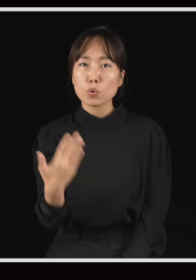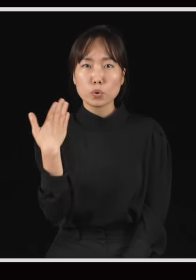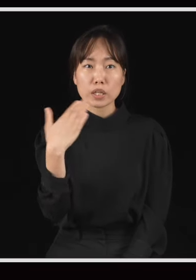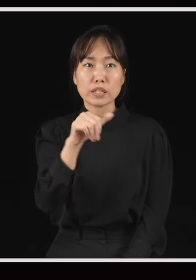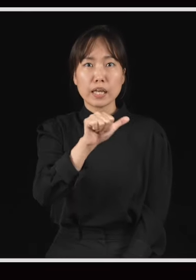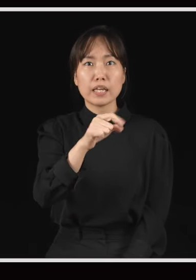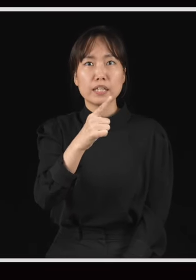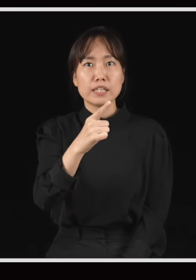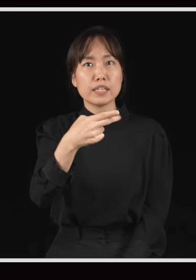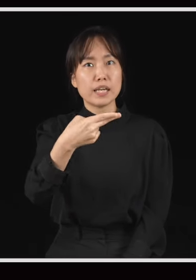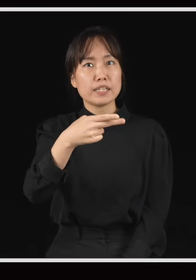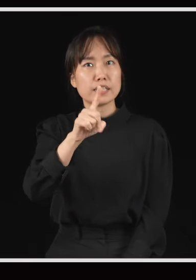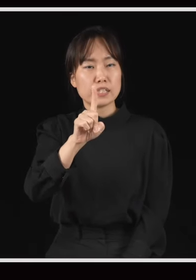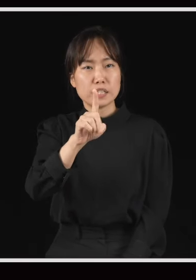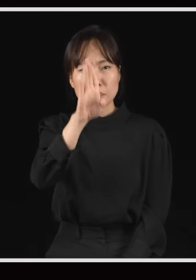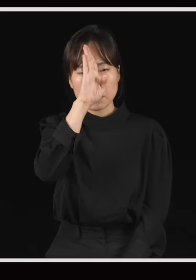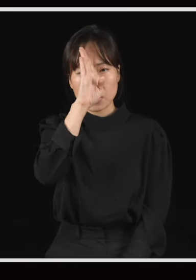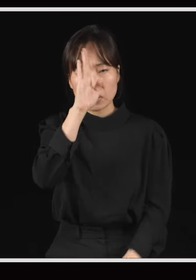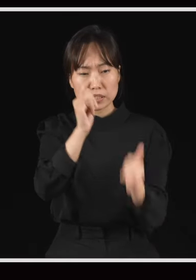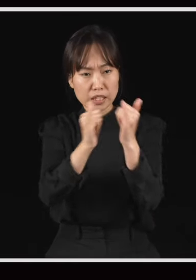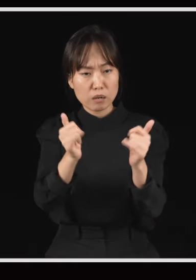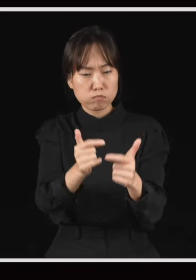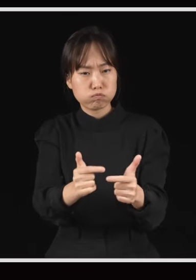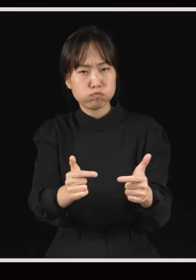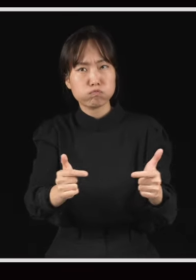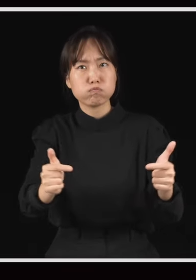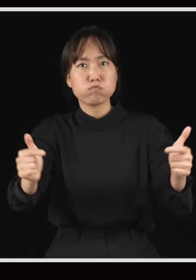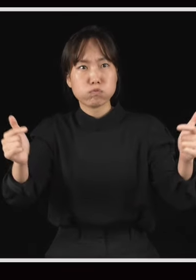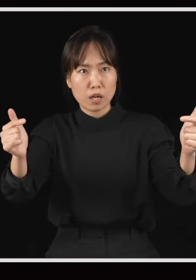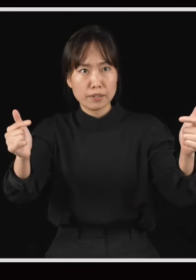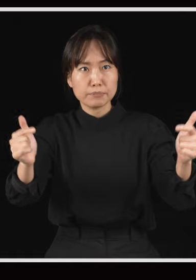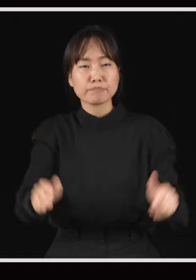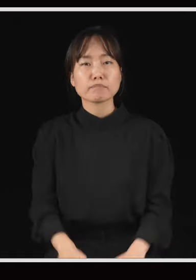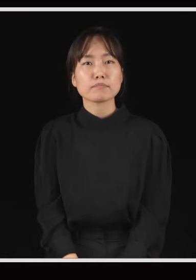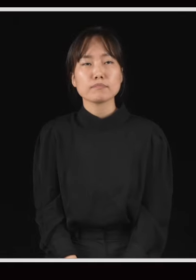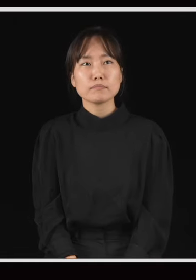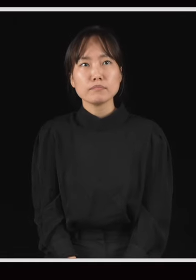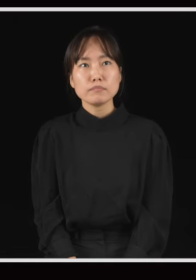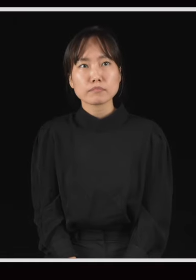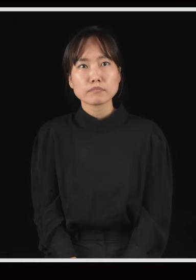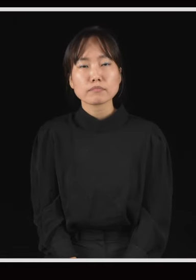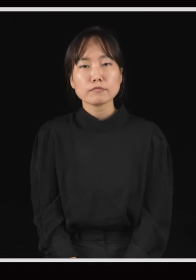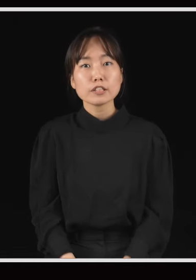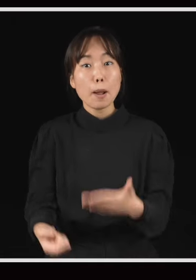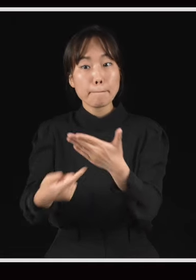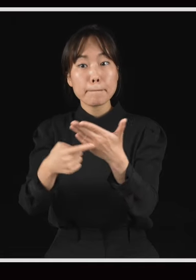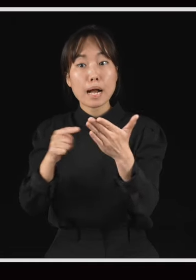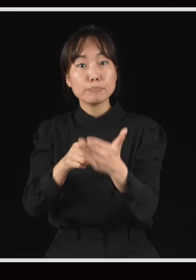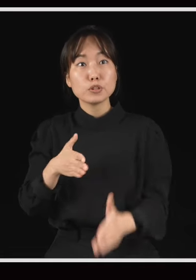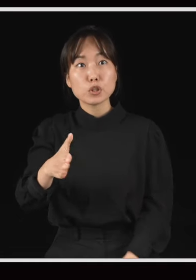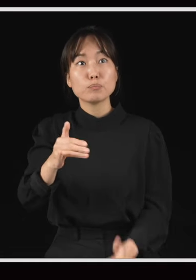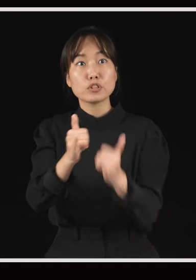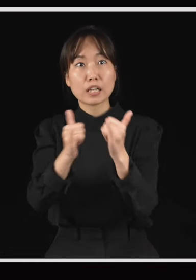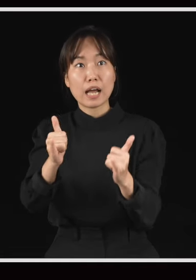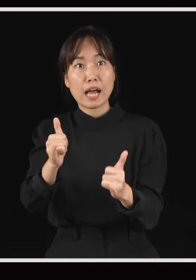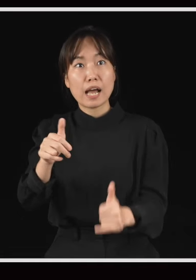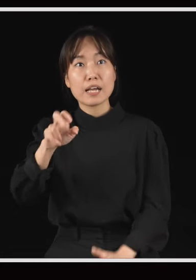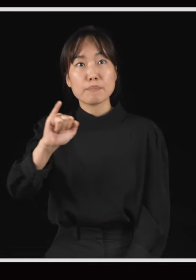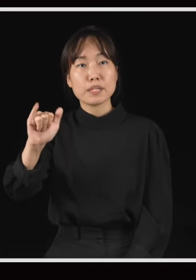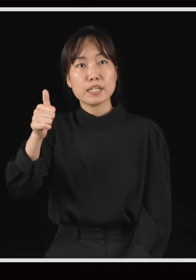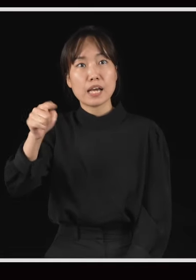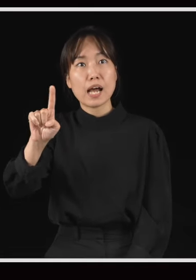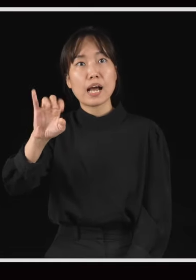최근에 ADHD의 진단을 받고 있습니다. 그게 굉장히 빠른 속도로 늘고 있잖아요. 자, 몰입의 통로를 칙센트미하이는